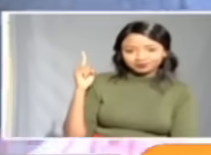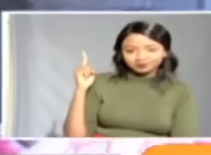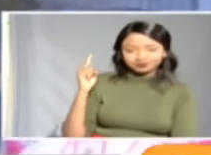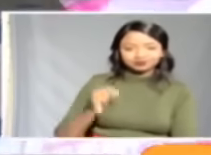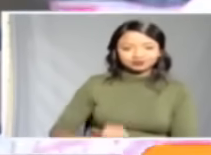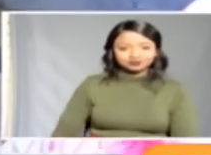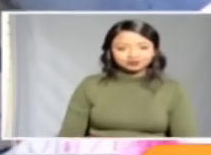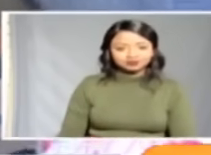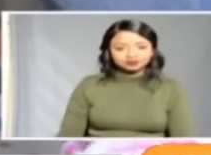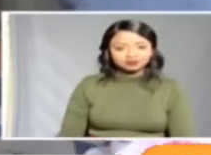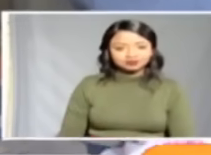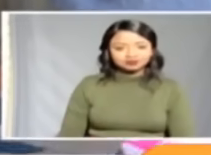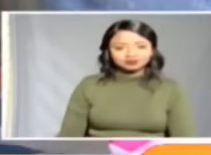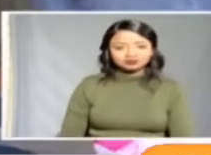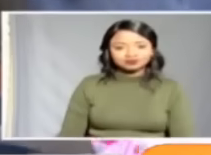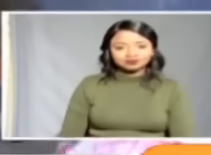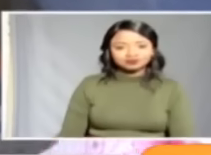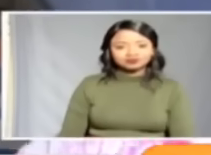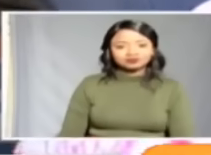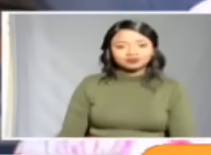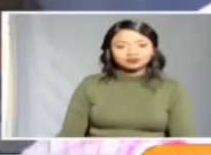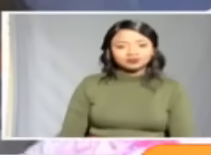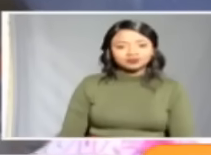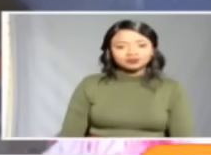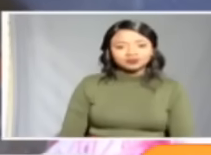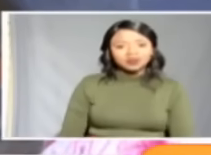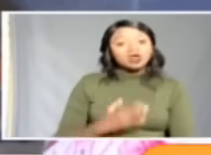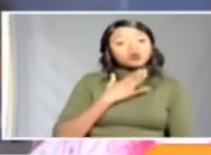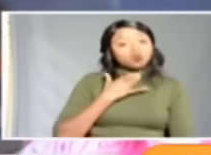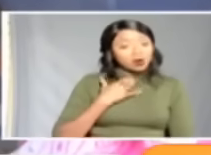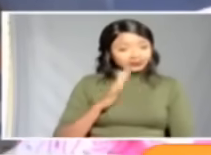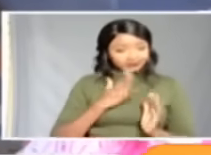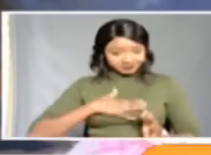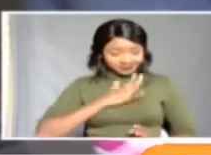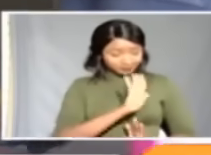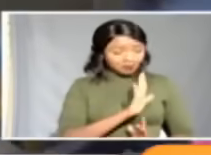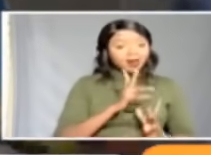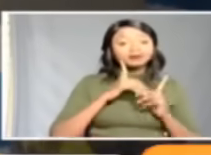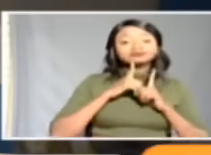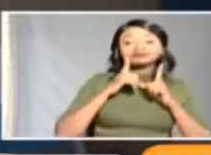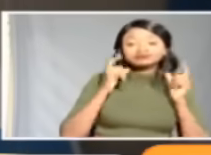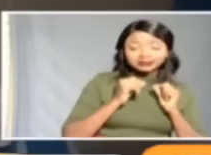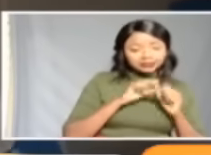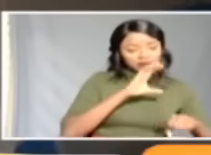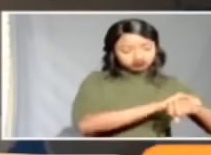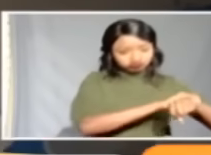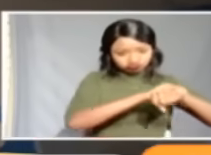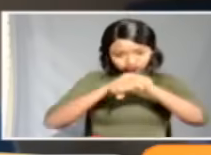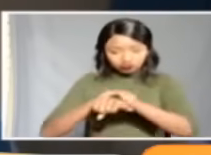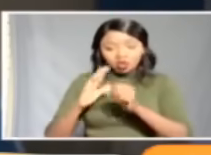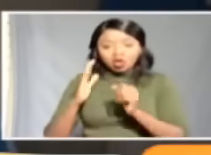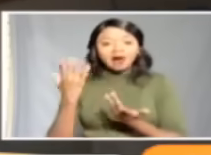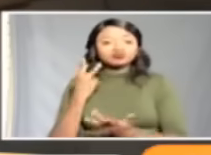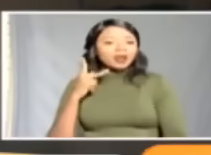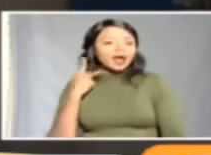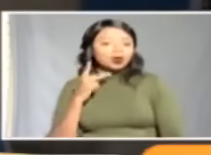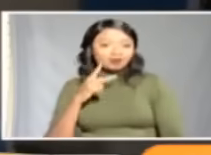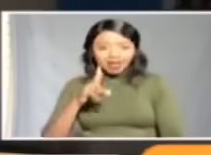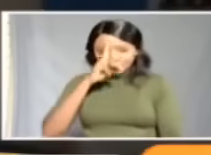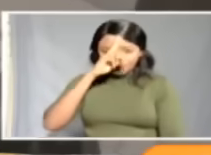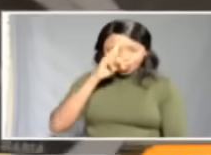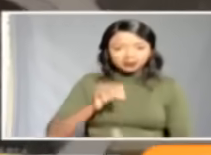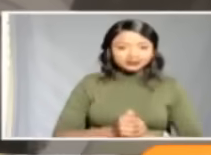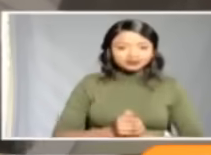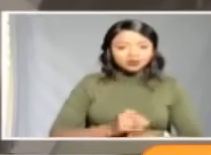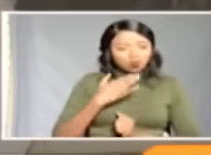Daga mwisho mtaka udamani sisi baka Kariobangi police station. Tuko na maneno na wewe. Hata usiweza kuko na kungoja.